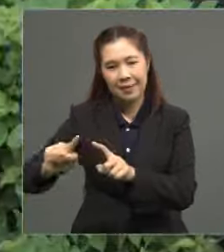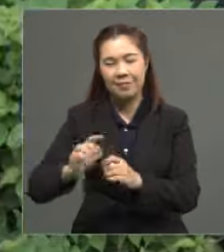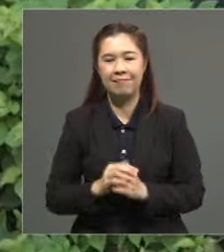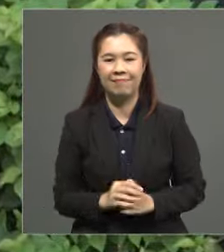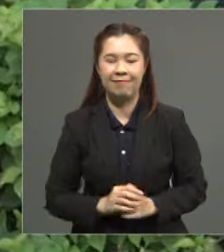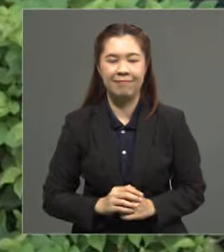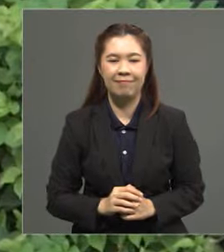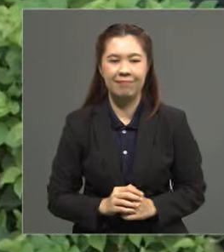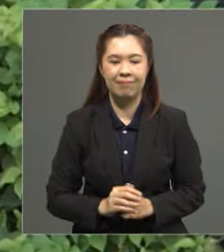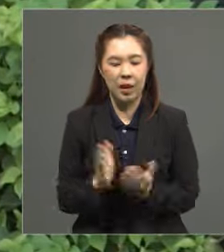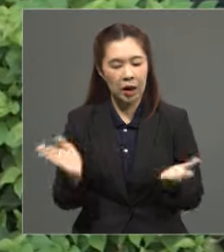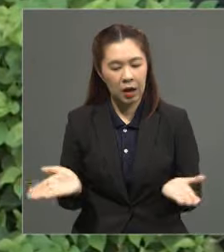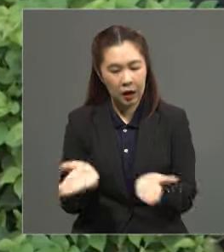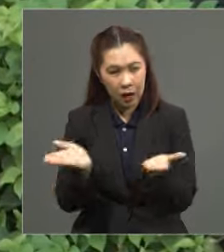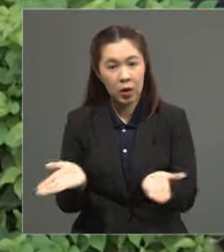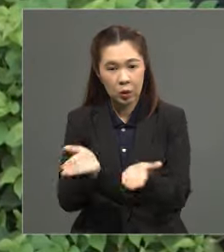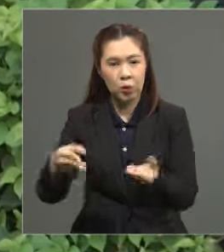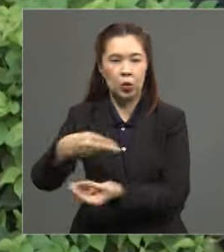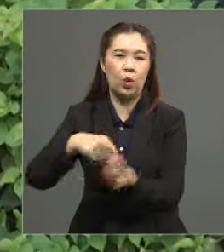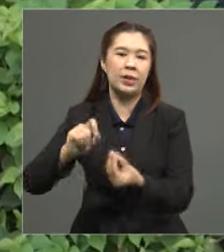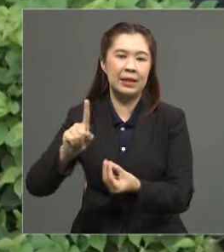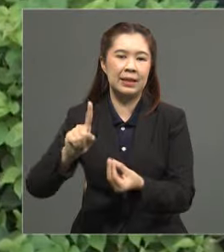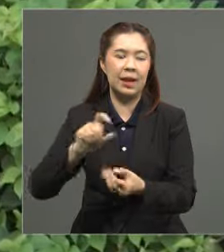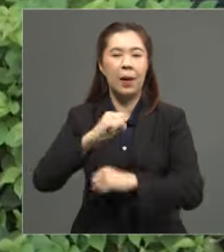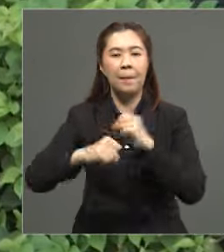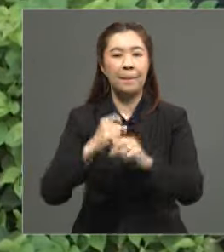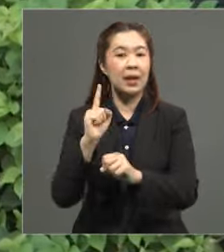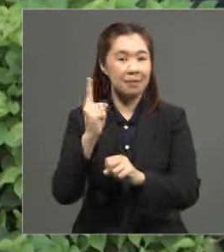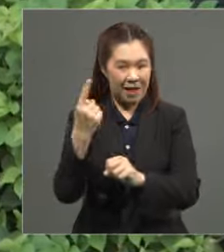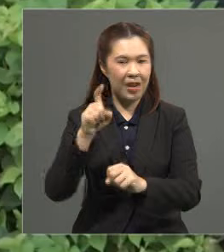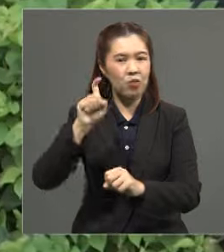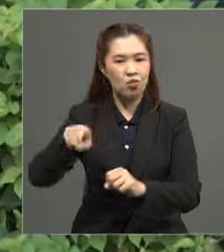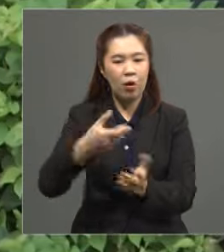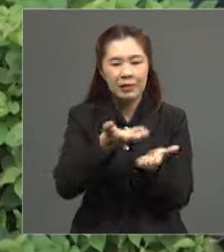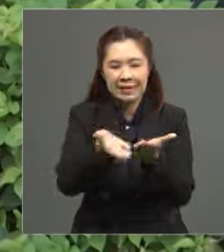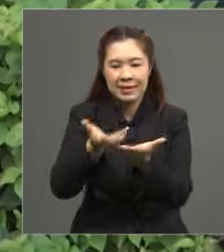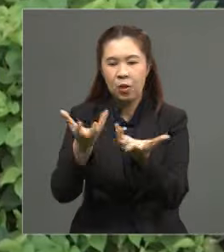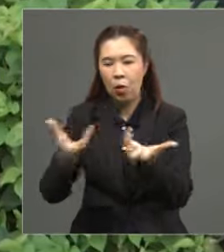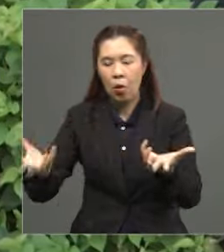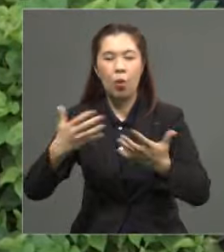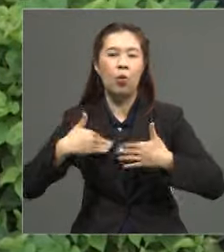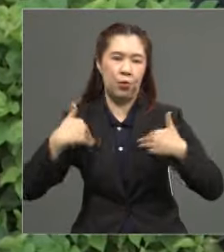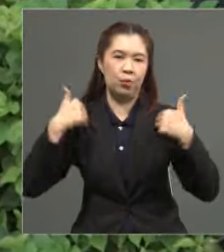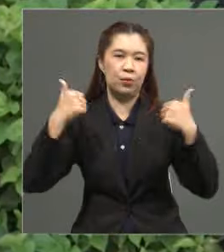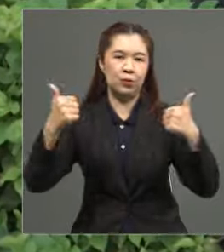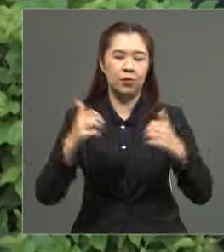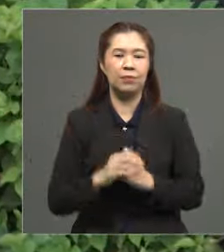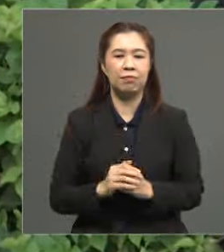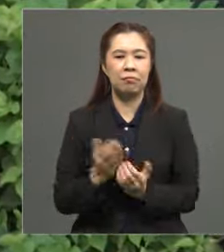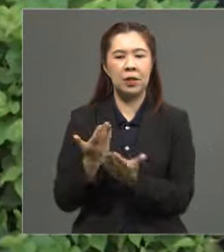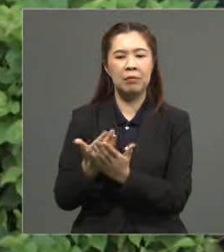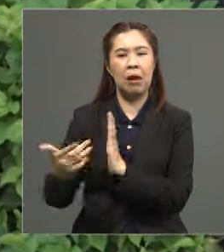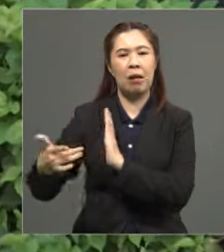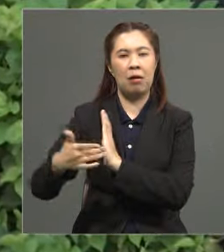แล้วก็มีการกระตุ้นเศรษฐกิจด้วยค่ะเพราะว่าช่วงปีใหม่เนี่ยมันก็ต้องมีการใช้เงินใช่ไหมคะเขาก็จะได้แฮปปี้แล้วก็มีความสุขถ้าเงินที่ต้นเนี่ยไม่เหมา